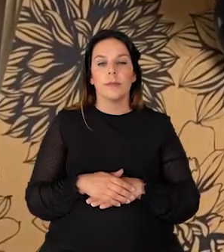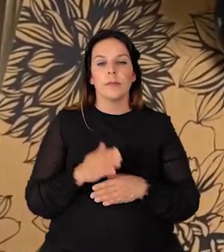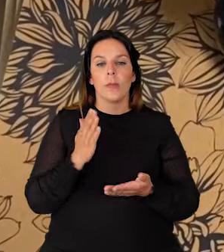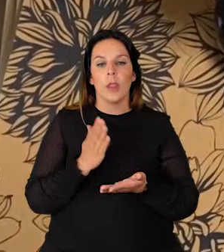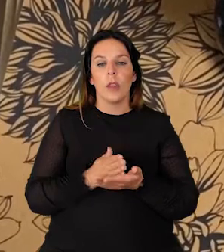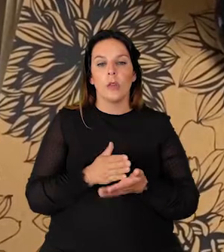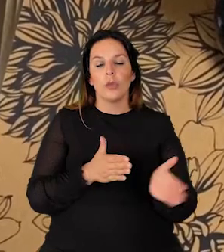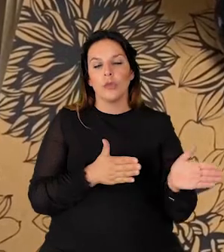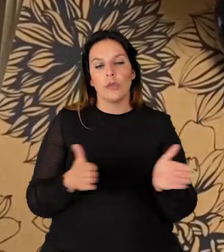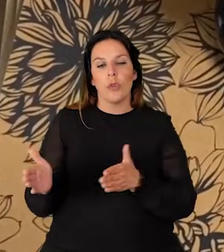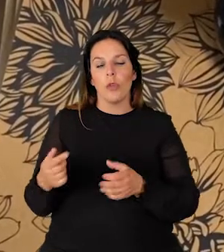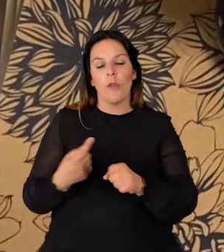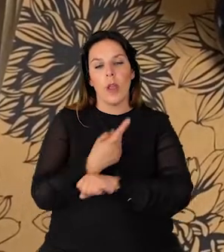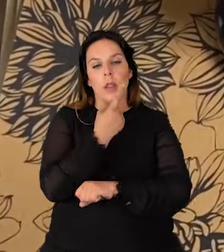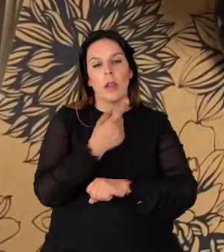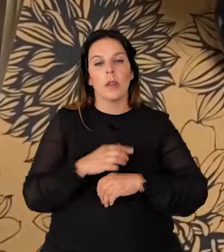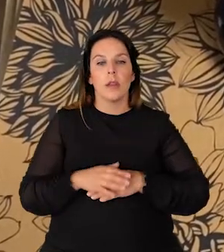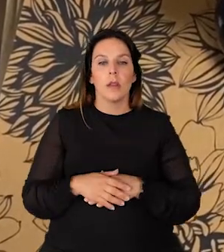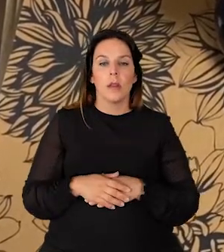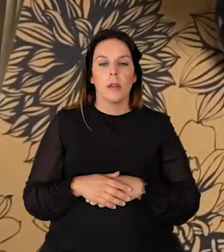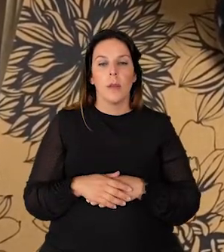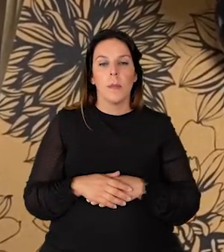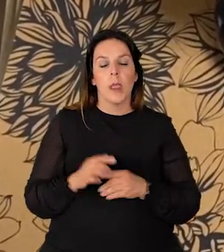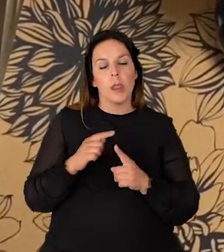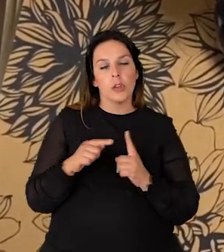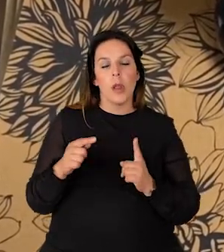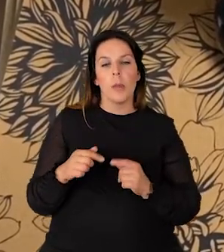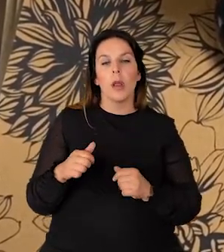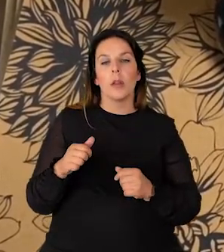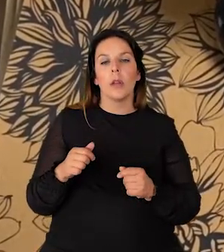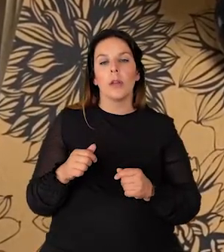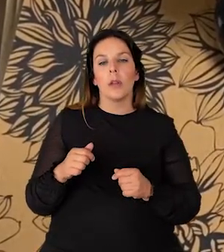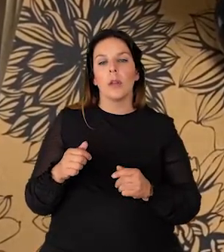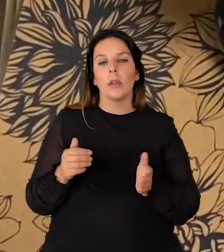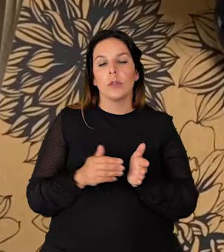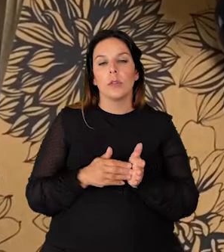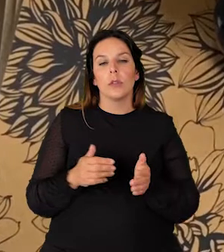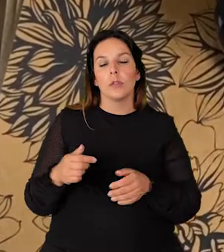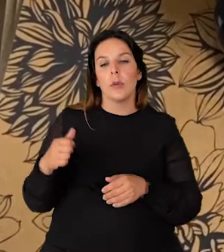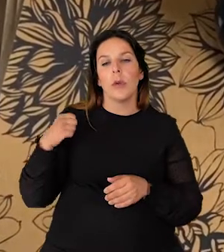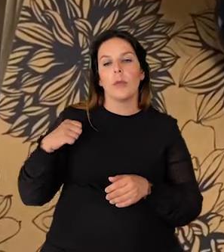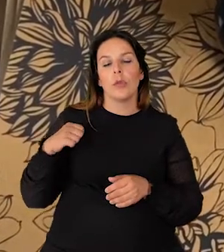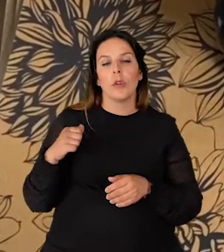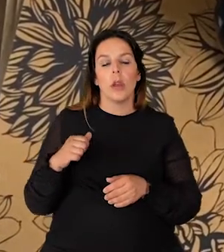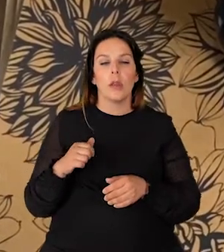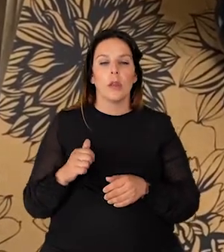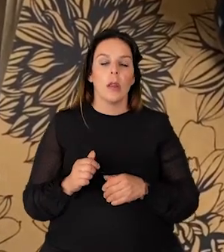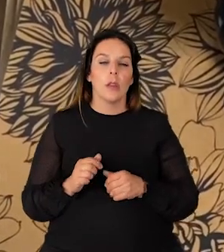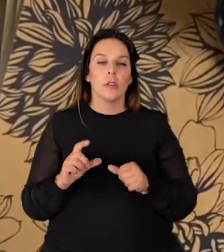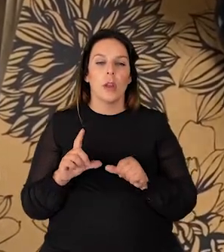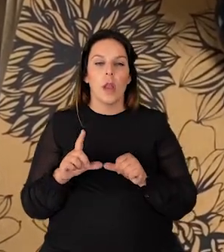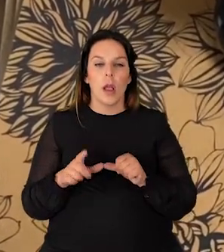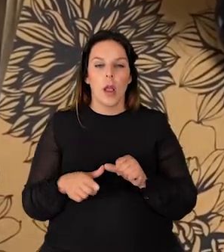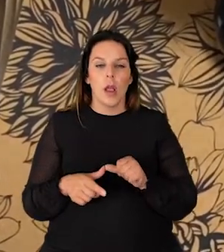Właściwie rakieta jest gotowa. Oczywiście potrzebuje trochę czasu, żeby doschła, żeby nasz klej doschł, żeby to wszystko